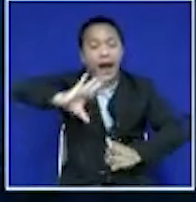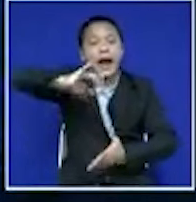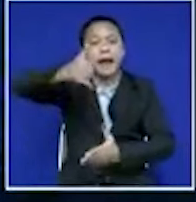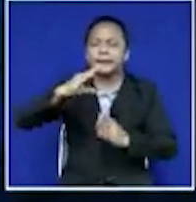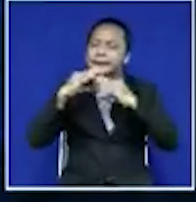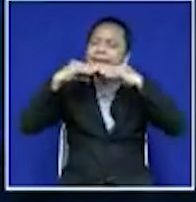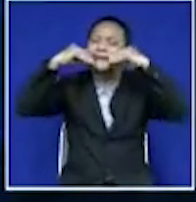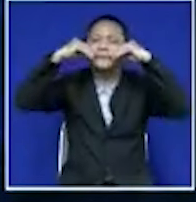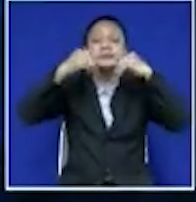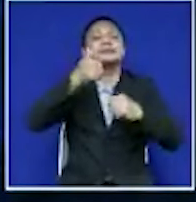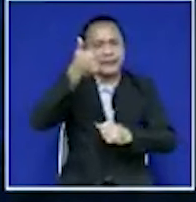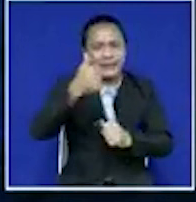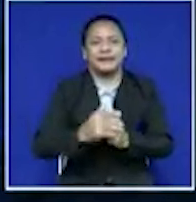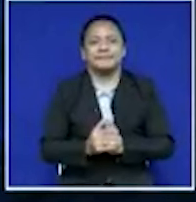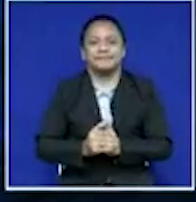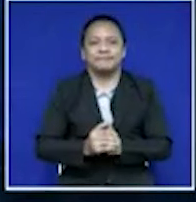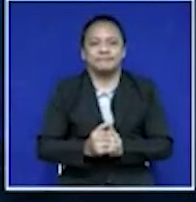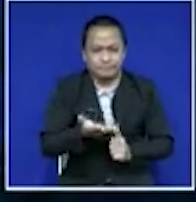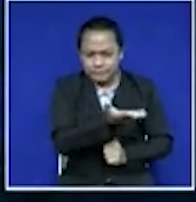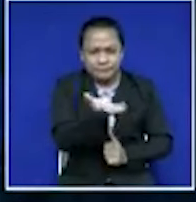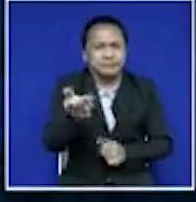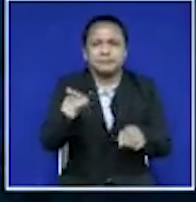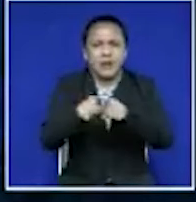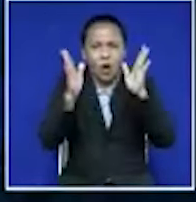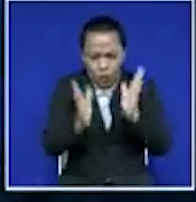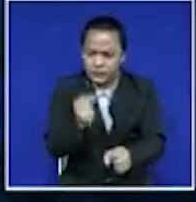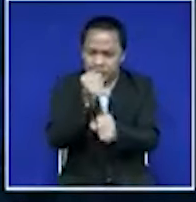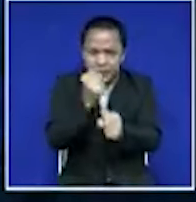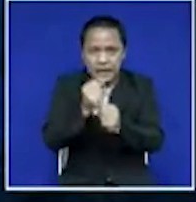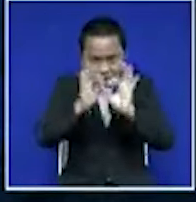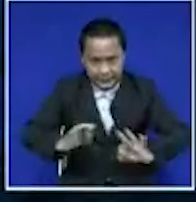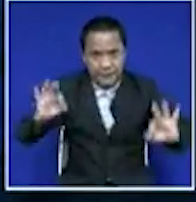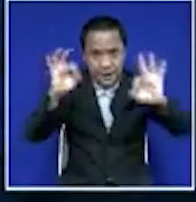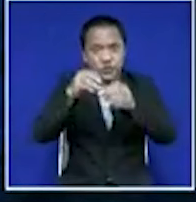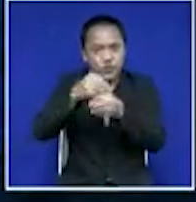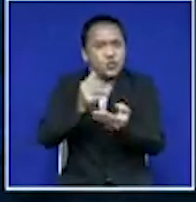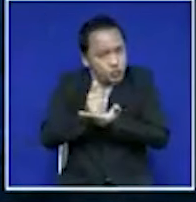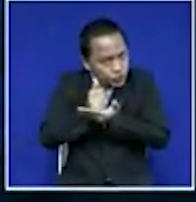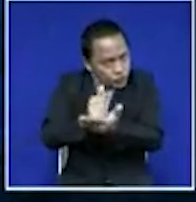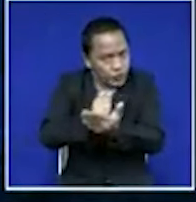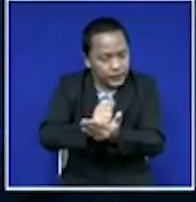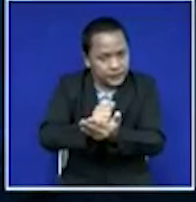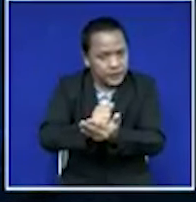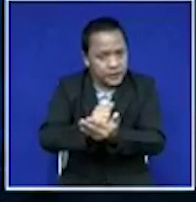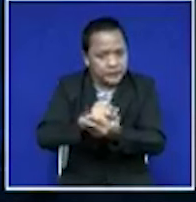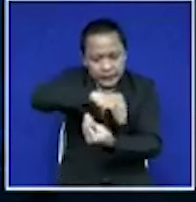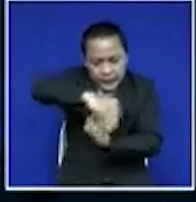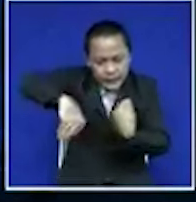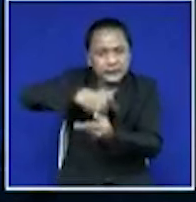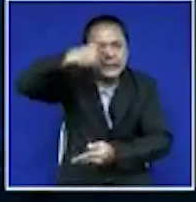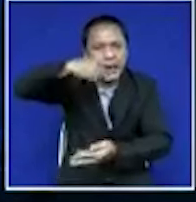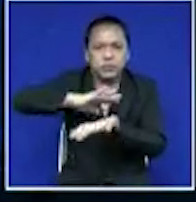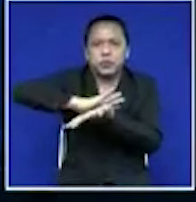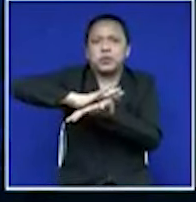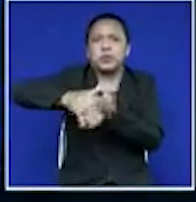นมาแล้วเพราะฉะนั้นตอนนี้เขาเหล่านี้ก็เป็นแรงงานคนสำคัญที่มาช่วยผลักดันเศรษฐกิจของ